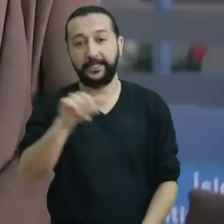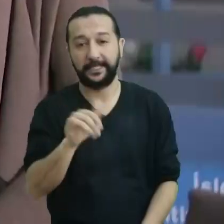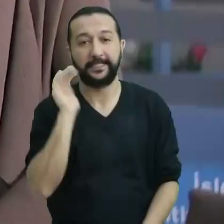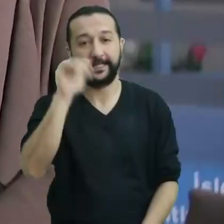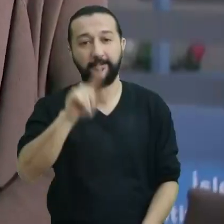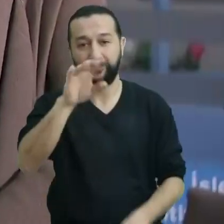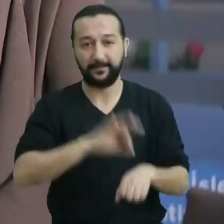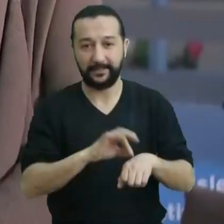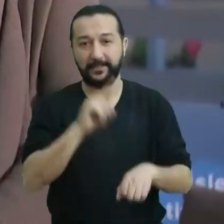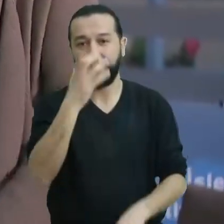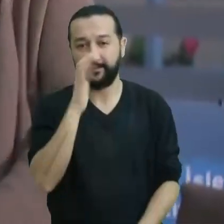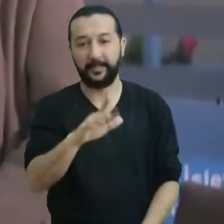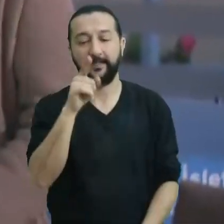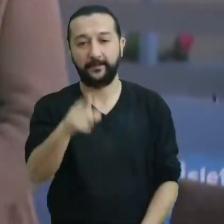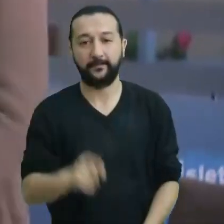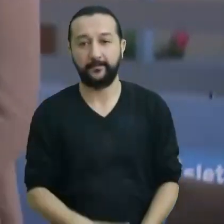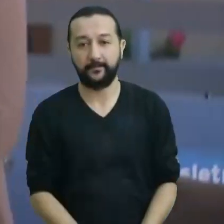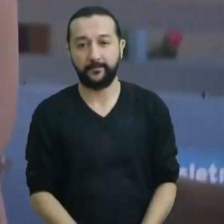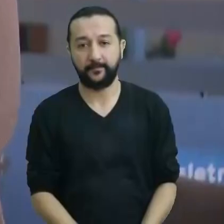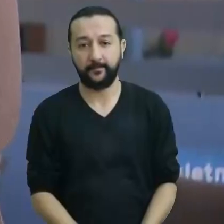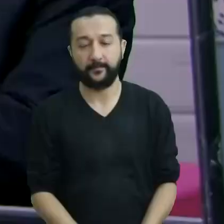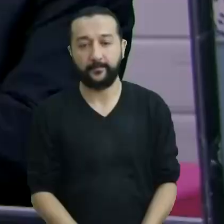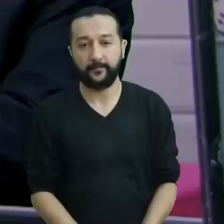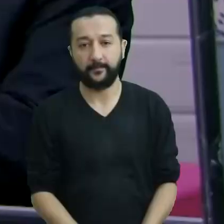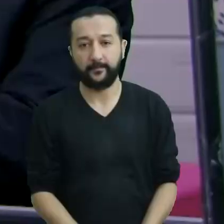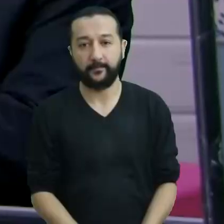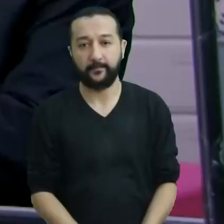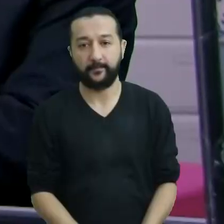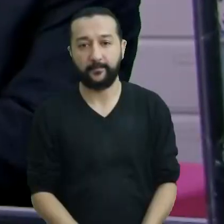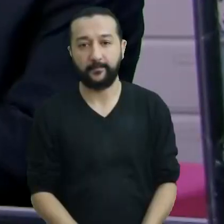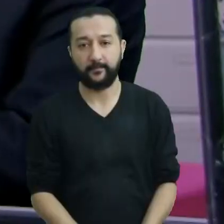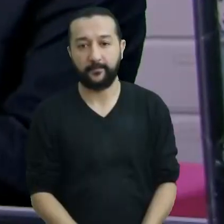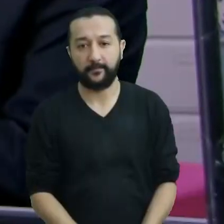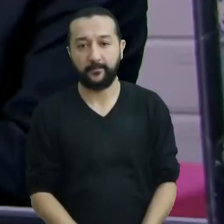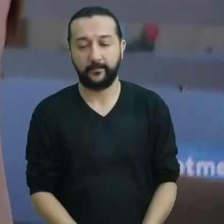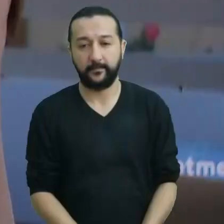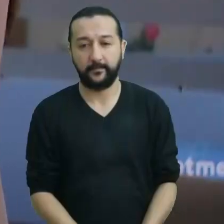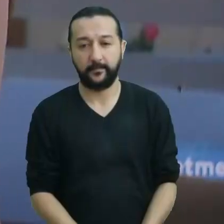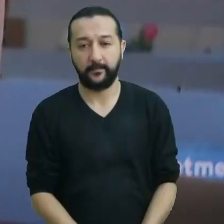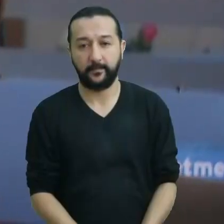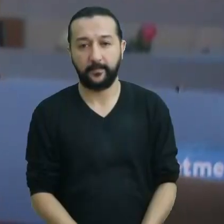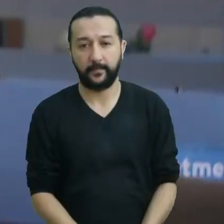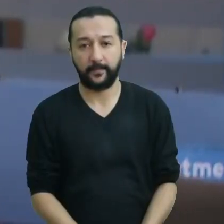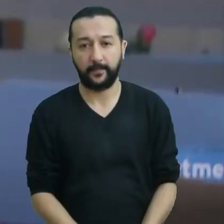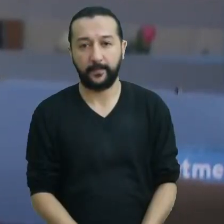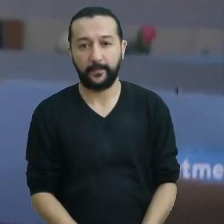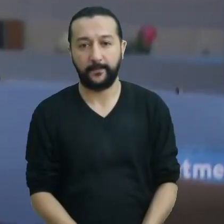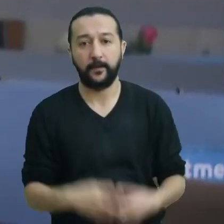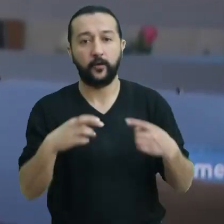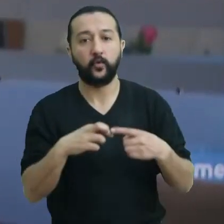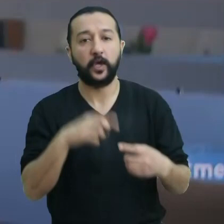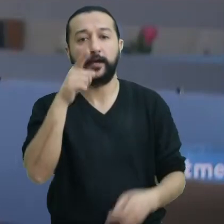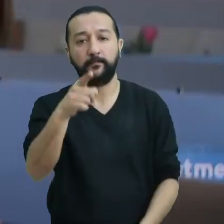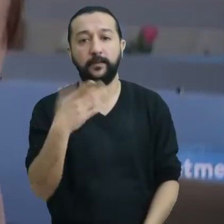Yanınıza geliyorum, bir saniye bekleyin. Rüyam bankonun arkasına geçiyor. Ay.